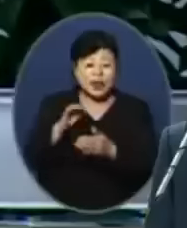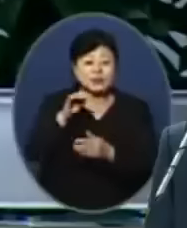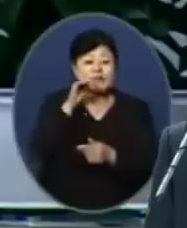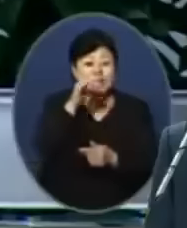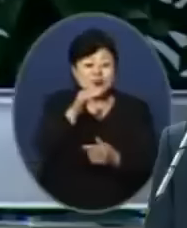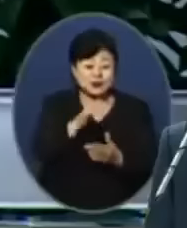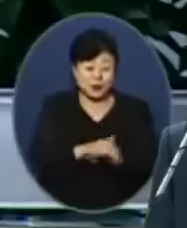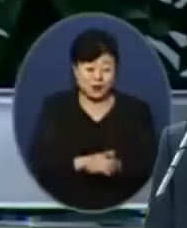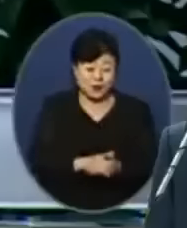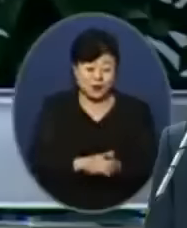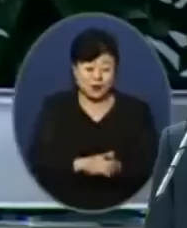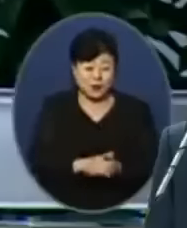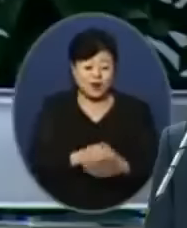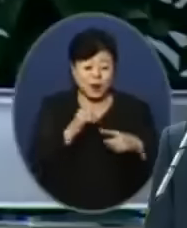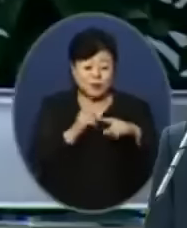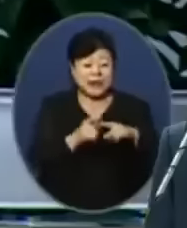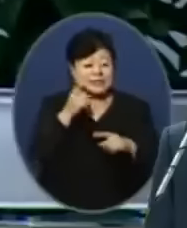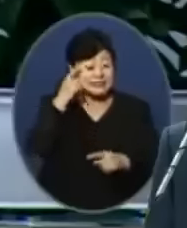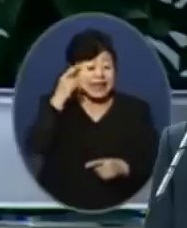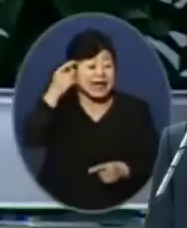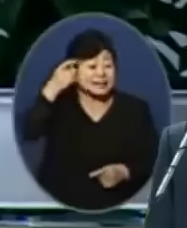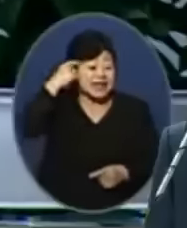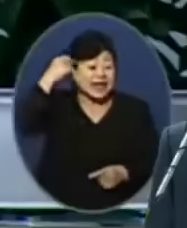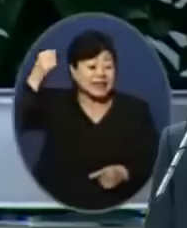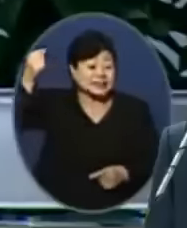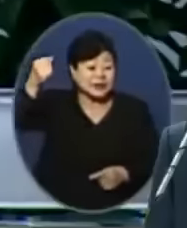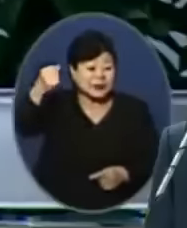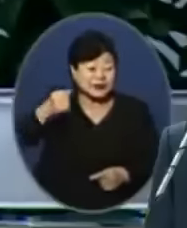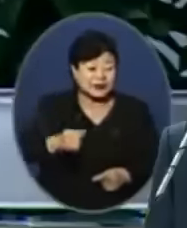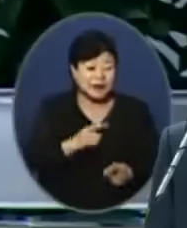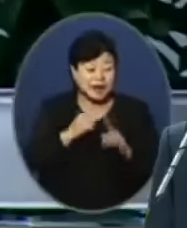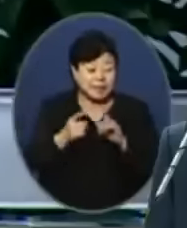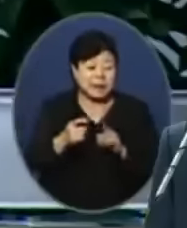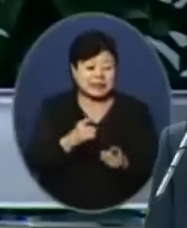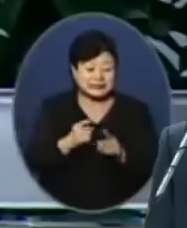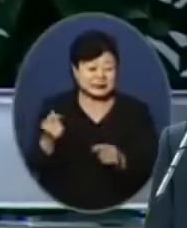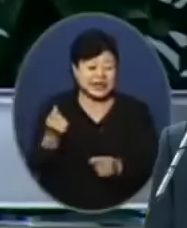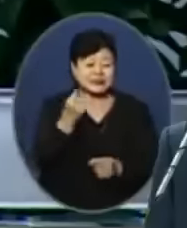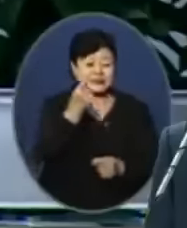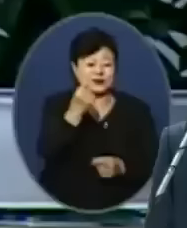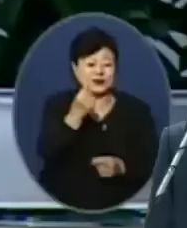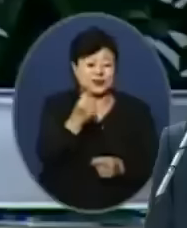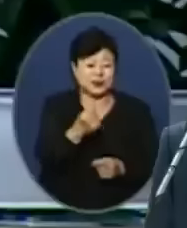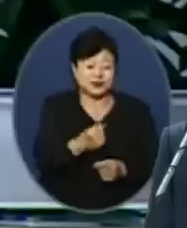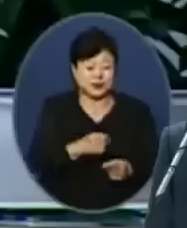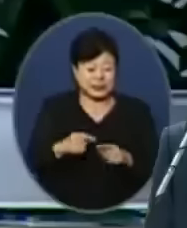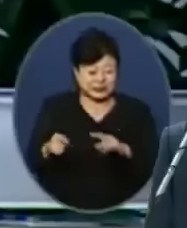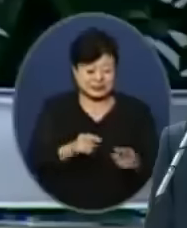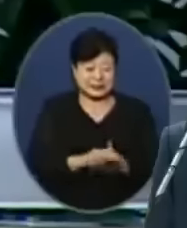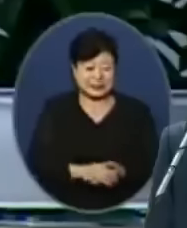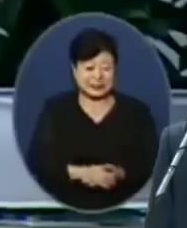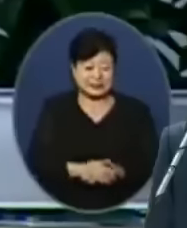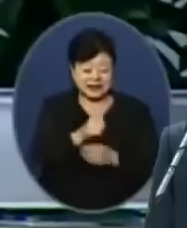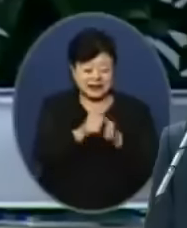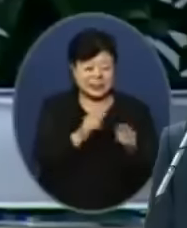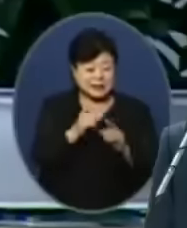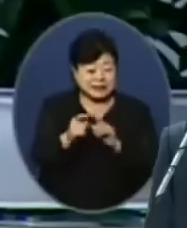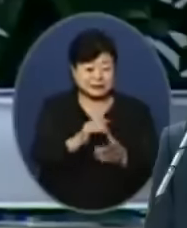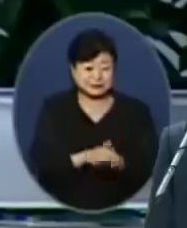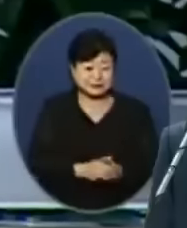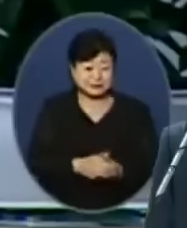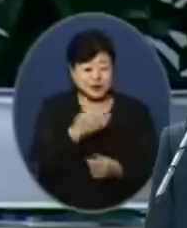주신다. 긍정적으로 생각을 하도록 말씀을 가지고서 격려를 해야 되는 것입니다. 하나님